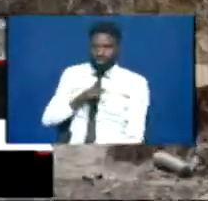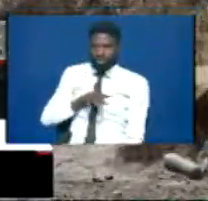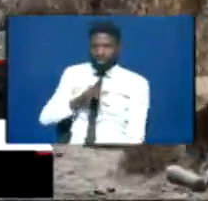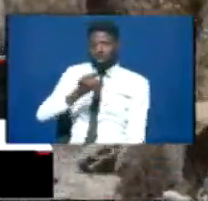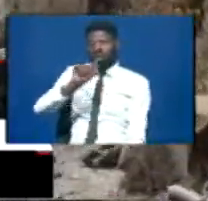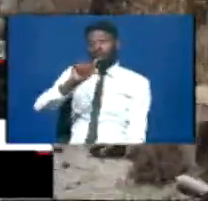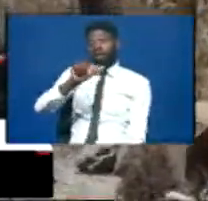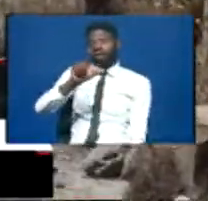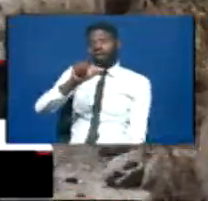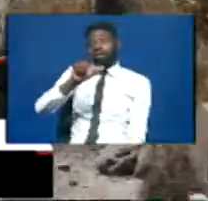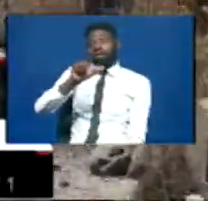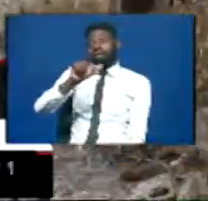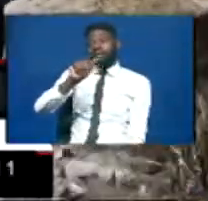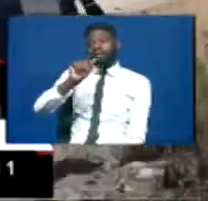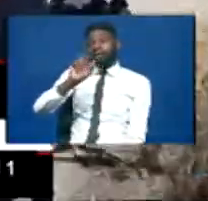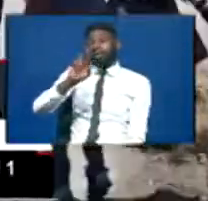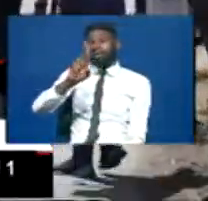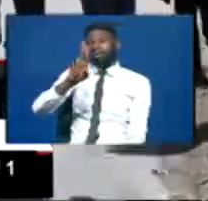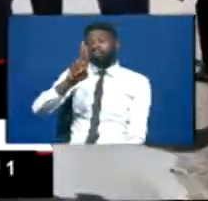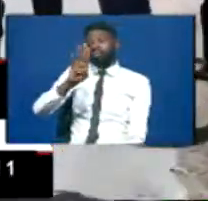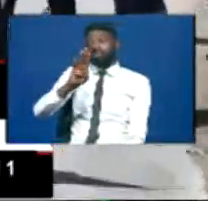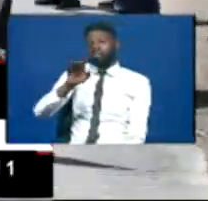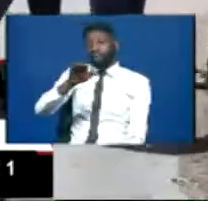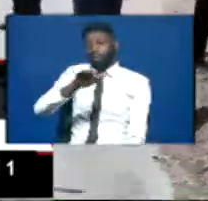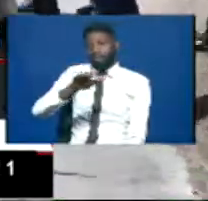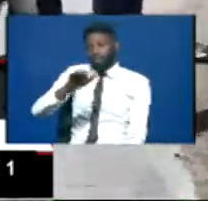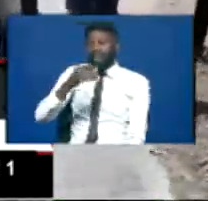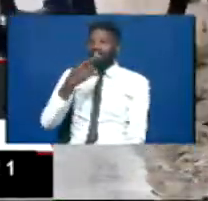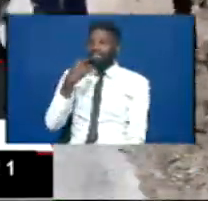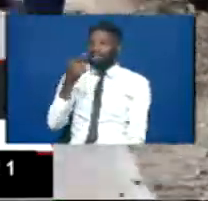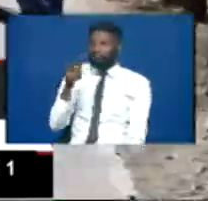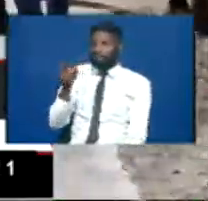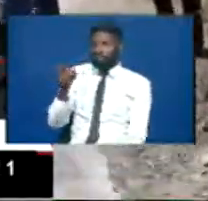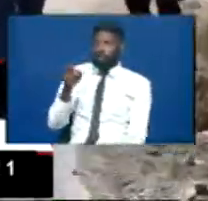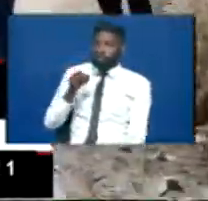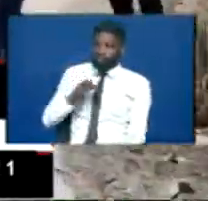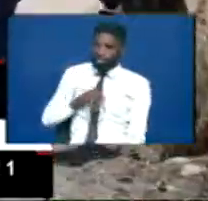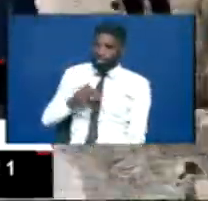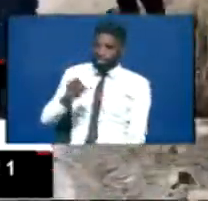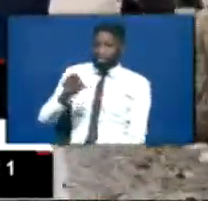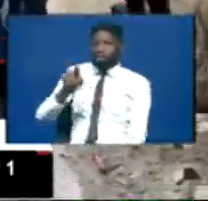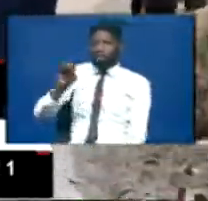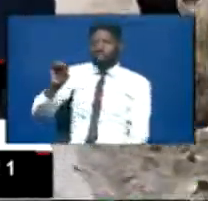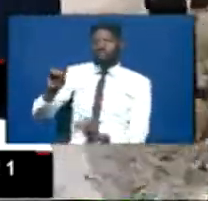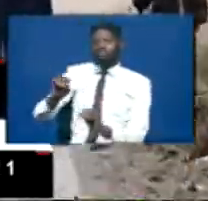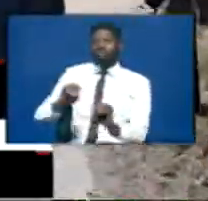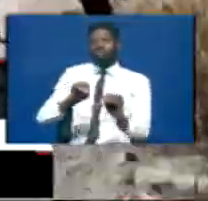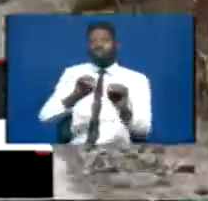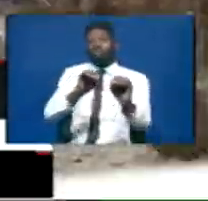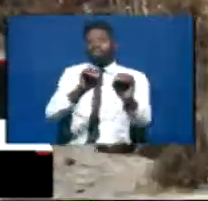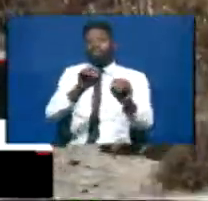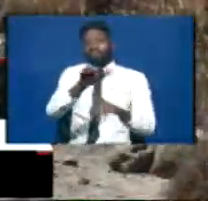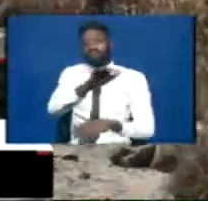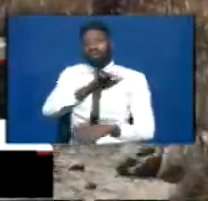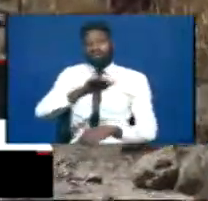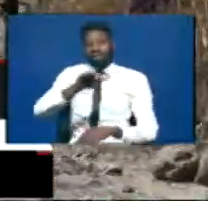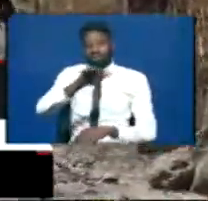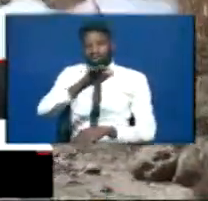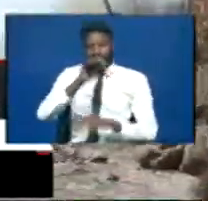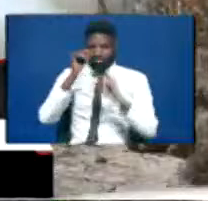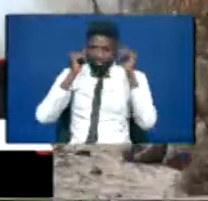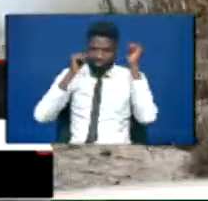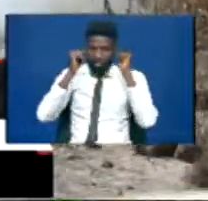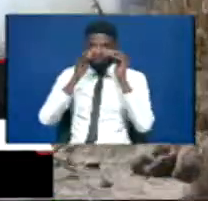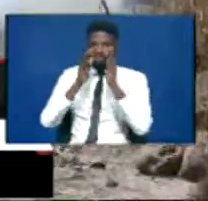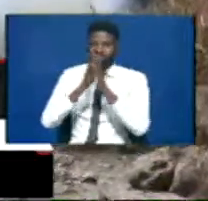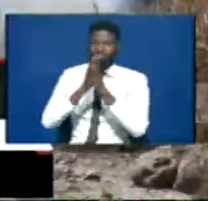mwa jiji la Hebron, kwa kisingizia kwamba alikuwa ameelekea kwa wanajeshi hao akiwa na kisu. Vikosi